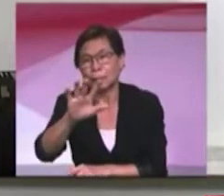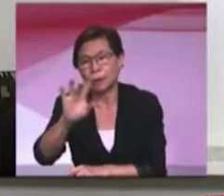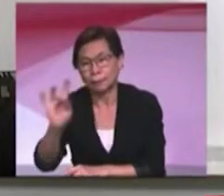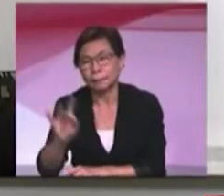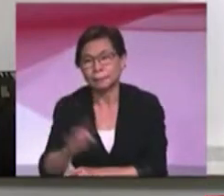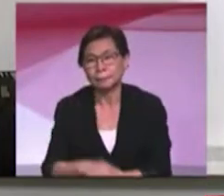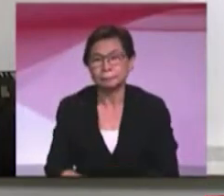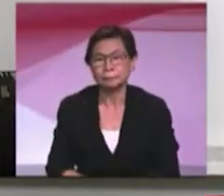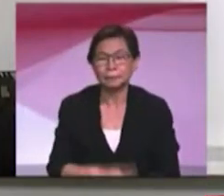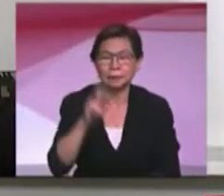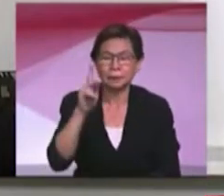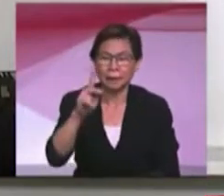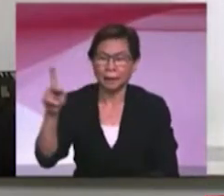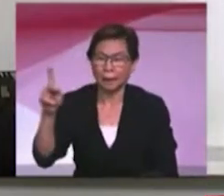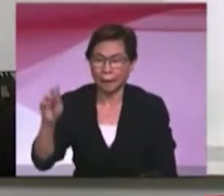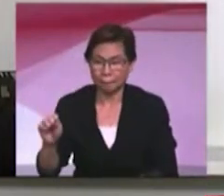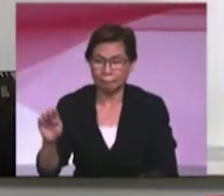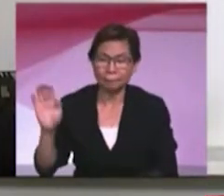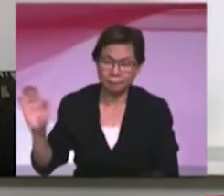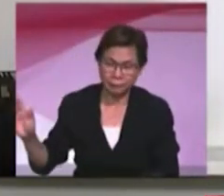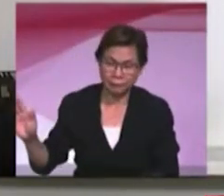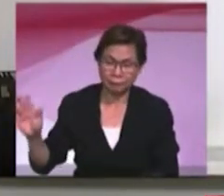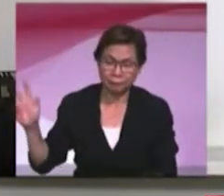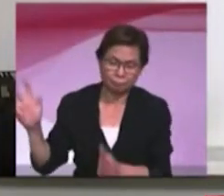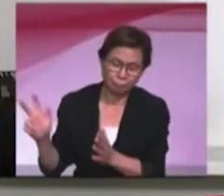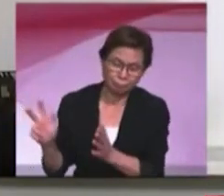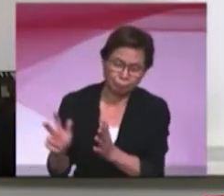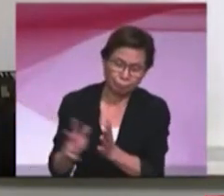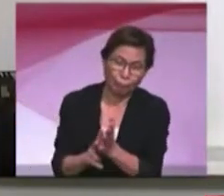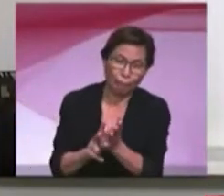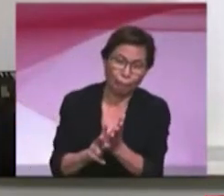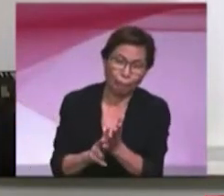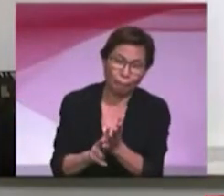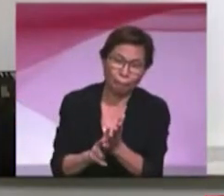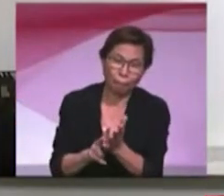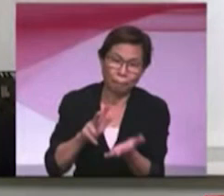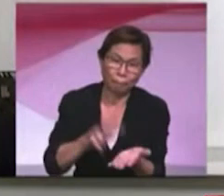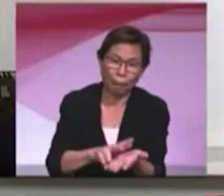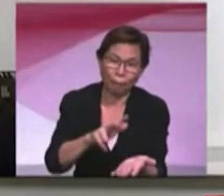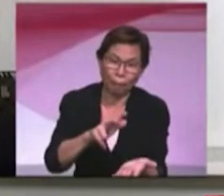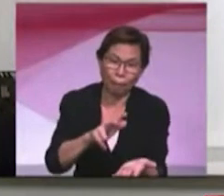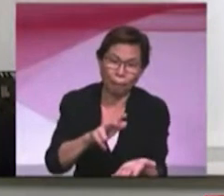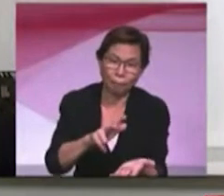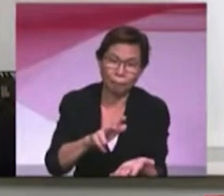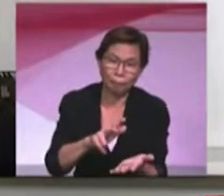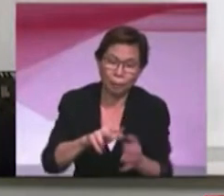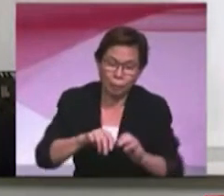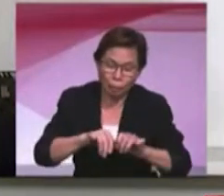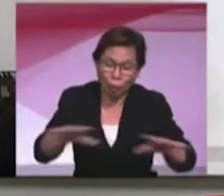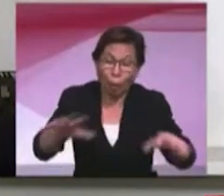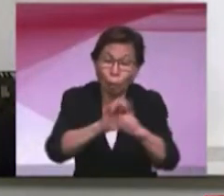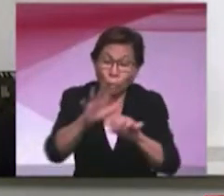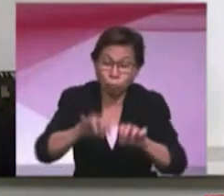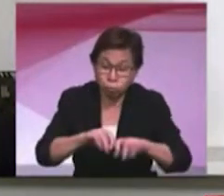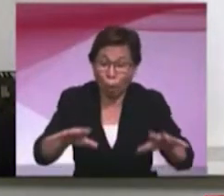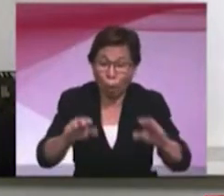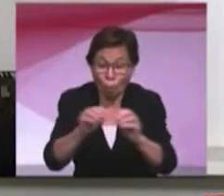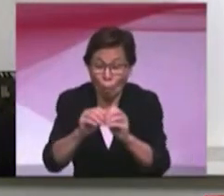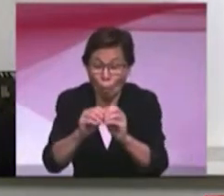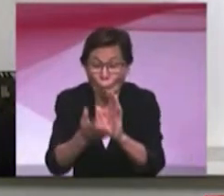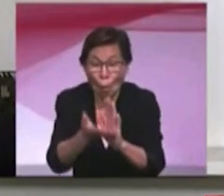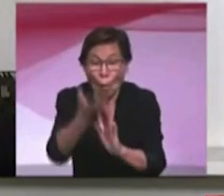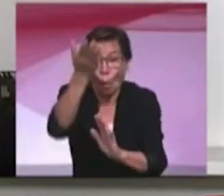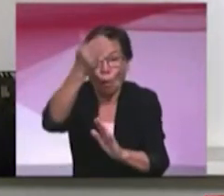58 kes. KKM turut mengesahkan tren jangkitan COVID-19